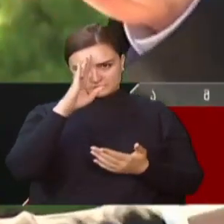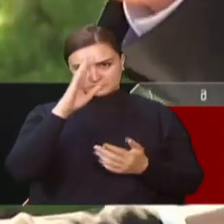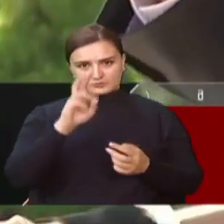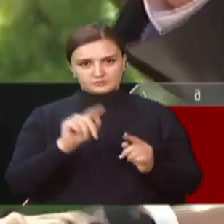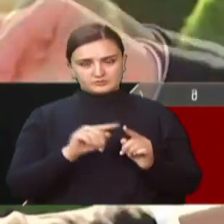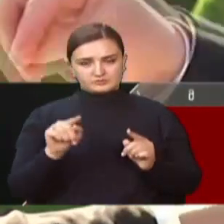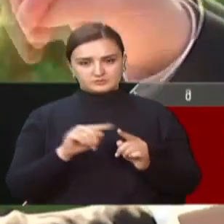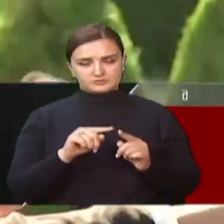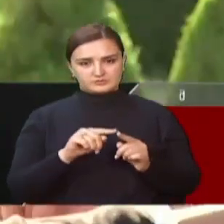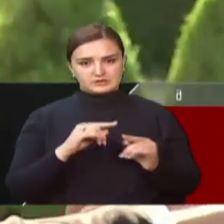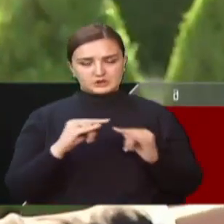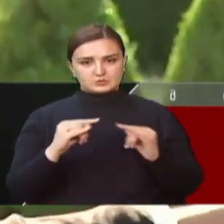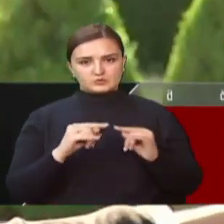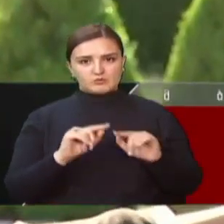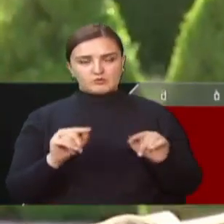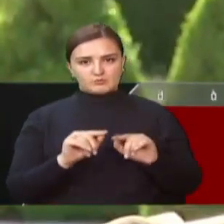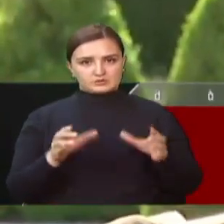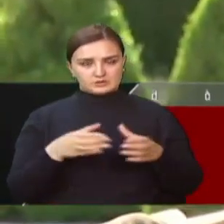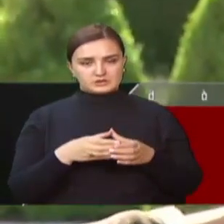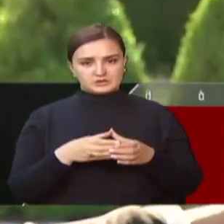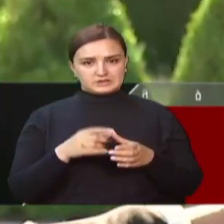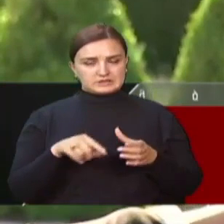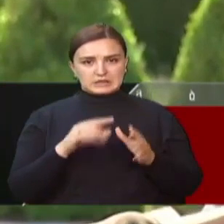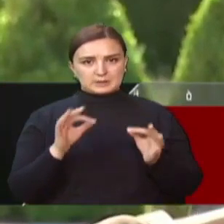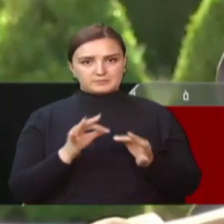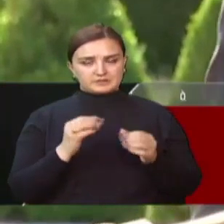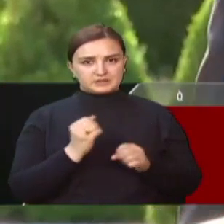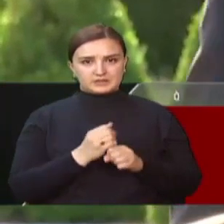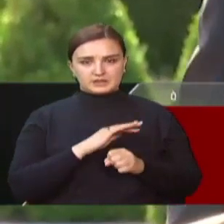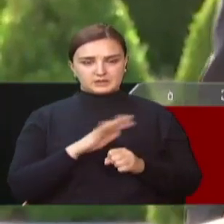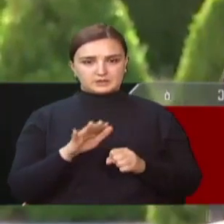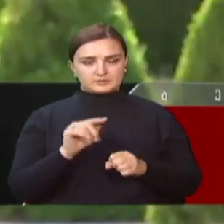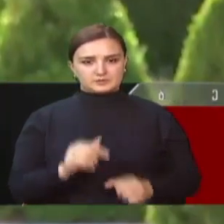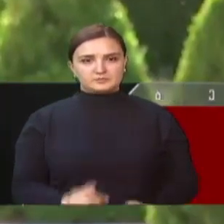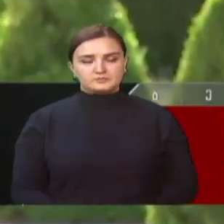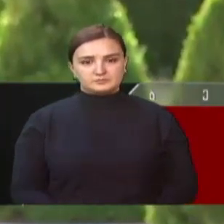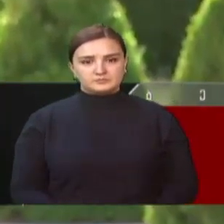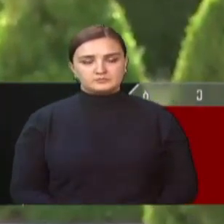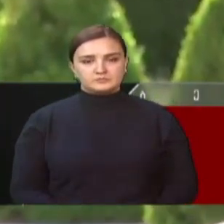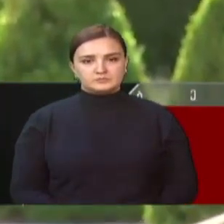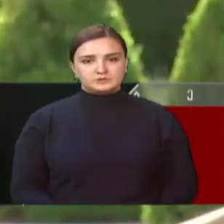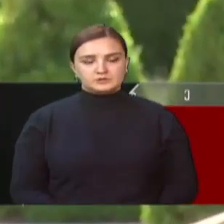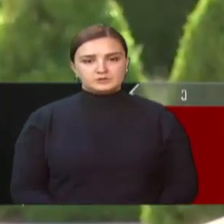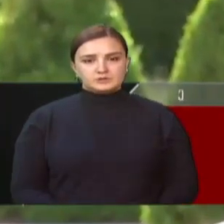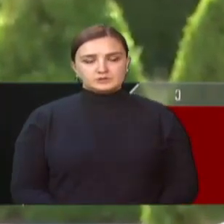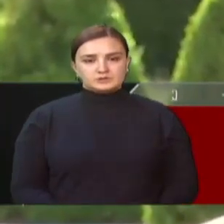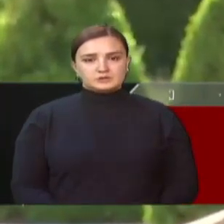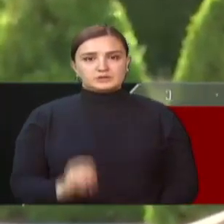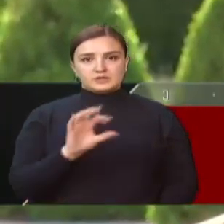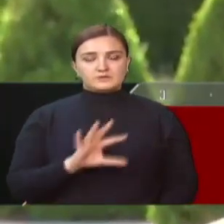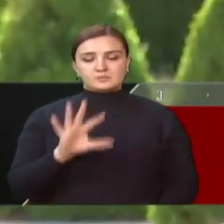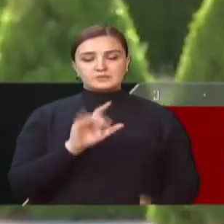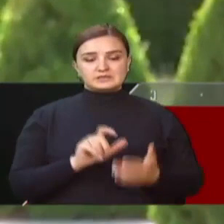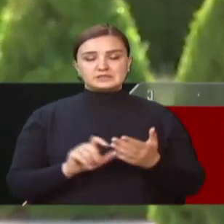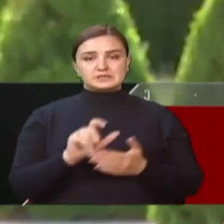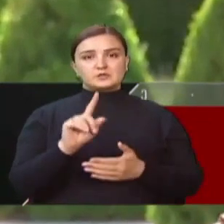მეგულისხმობ დესტრუქციულ ოპოზიციას, რომელიც არაფერს არ აკეთებს, თუნდაც ევროინტეგრაციის გზაზე, რომ გაიმარჯვა ჩვენმა